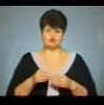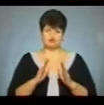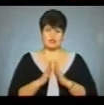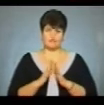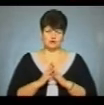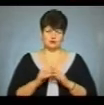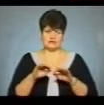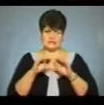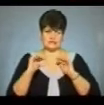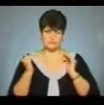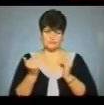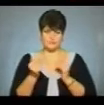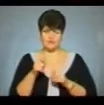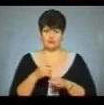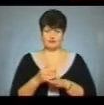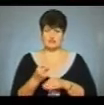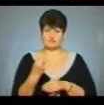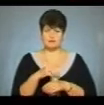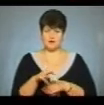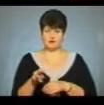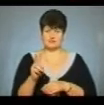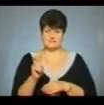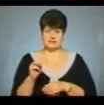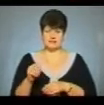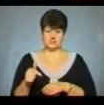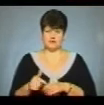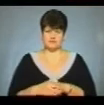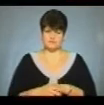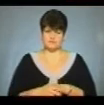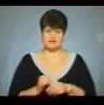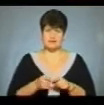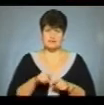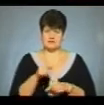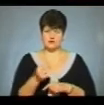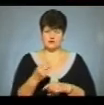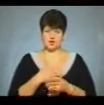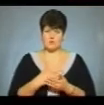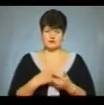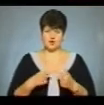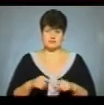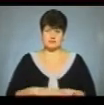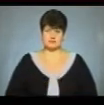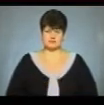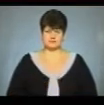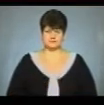критими трибунами. На нього виділили 2 мільйони 200 тисяч гривень. Це кошти громадської організації.